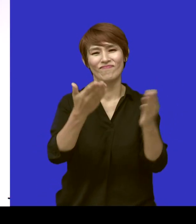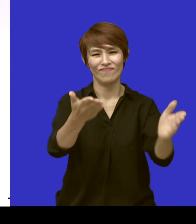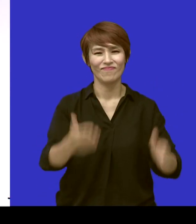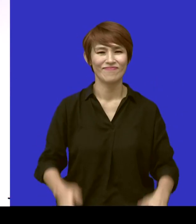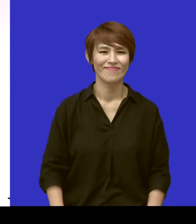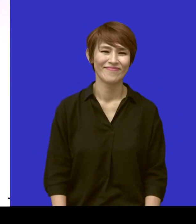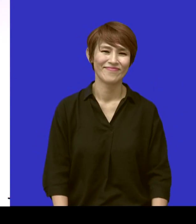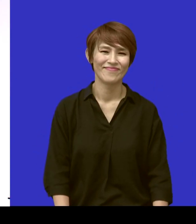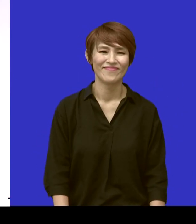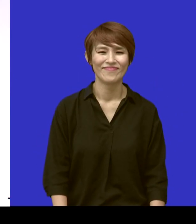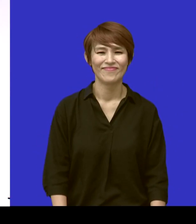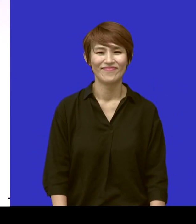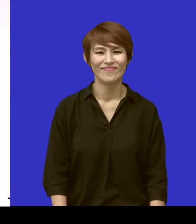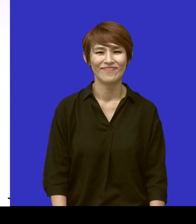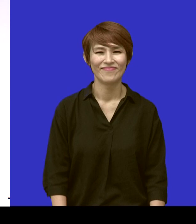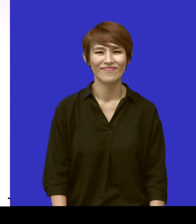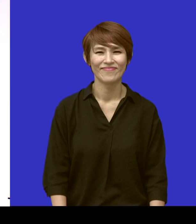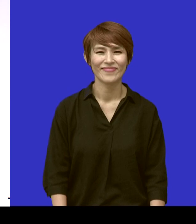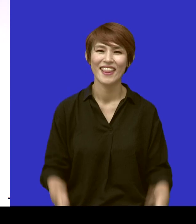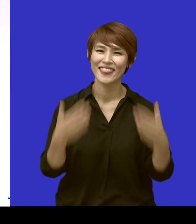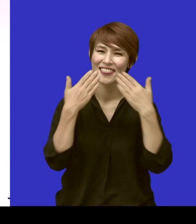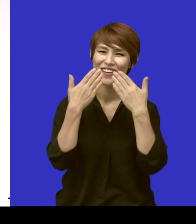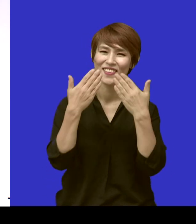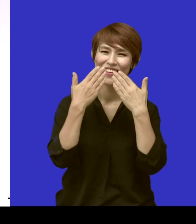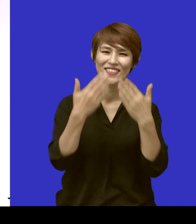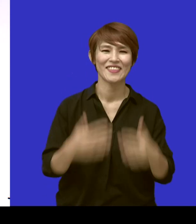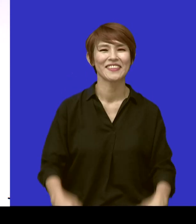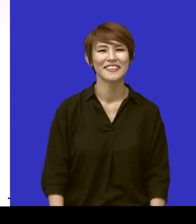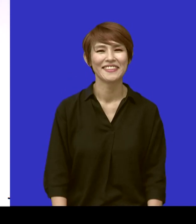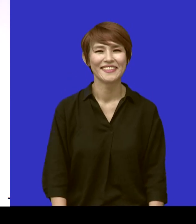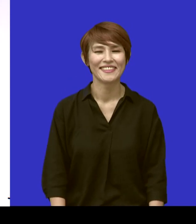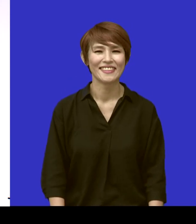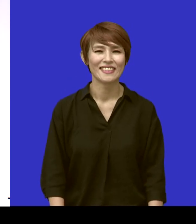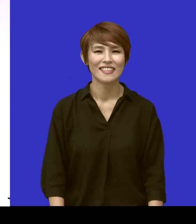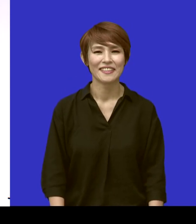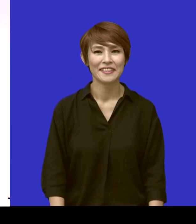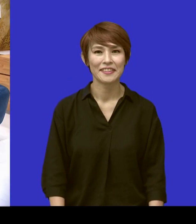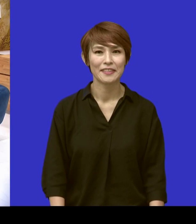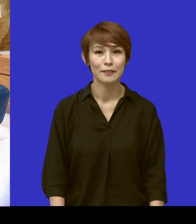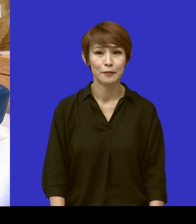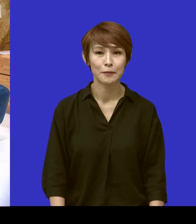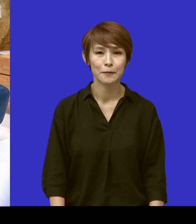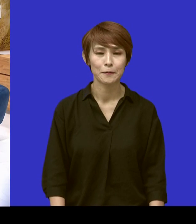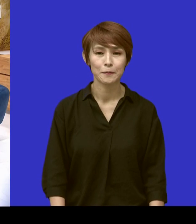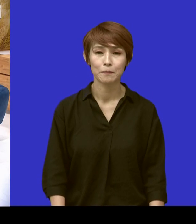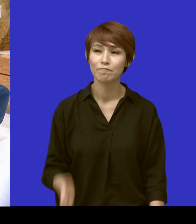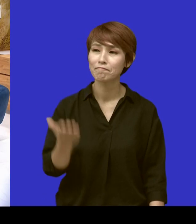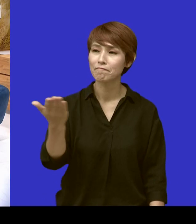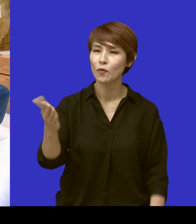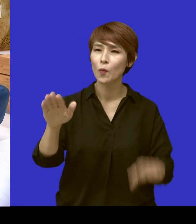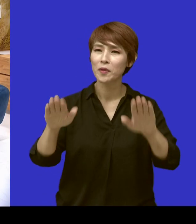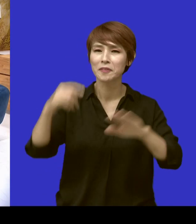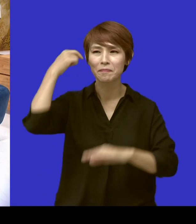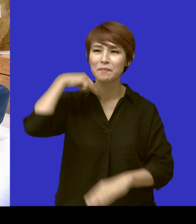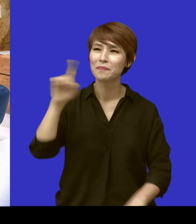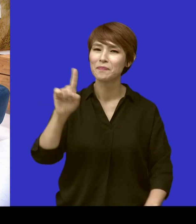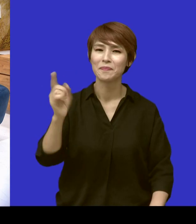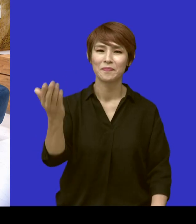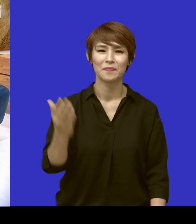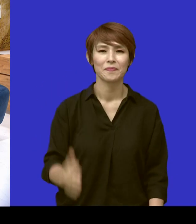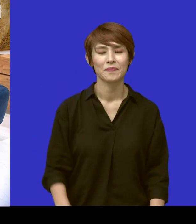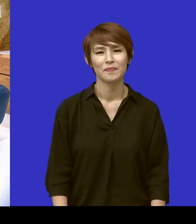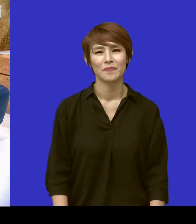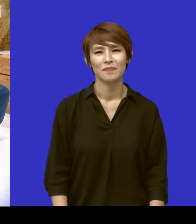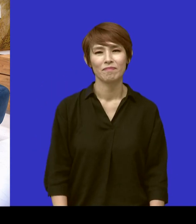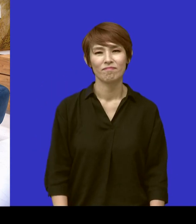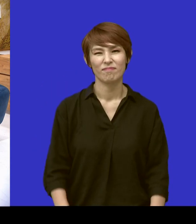네. 그리고 또 뒤에 또 네, 계셔서 땡큐. 네, 땡큐. 감사합니다. 우리 연희엘 자매 어떻게 들으셨어요?